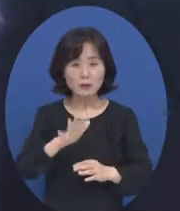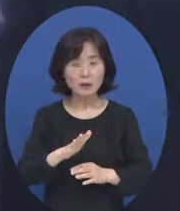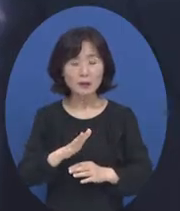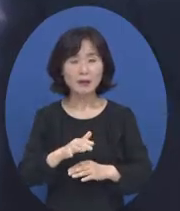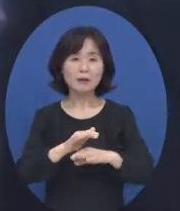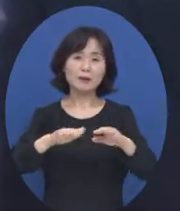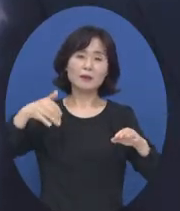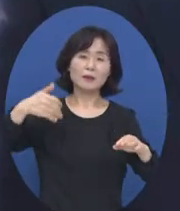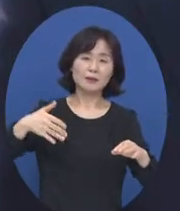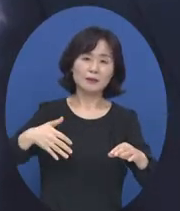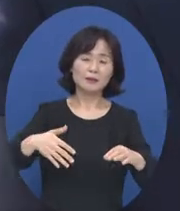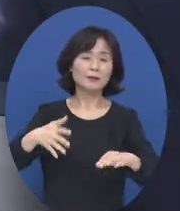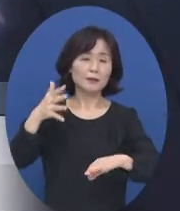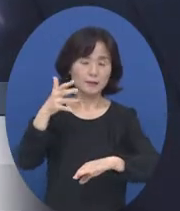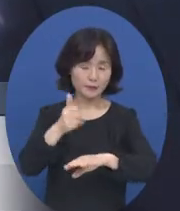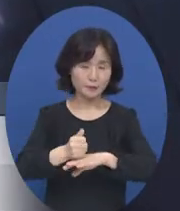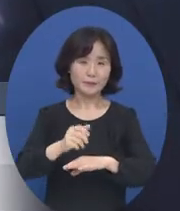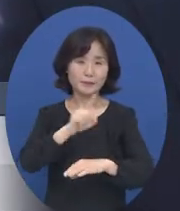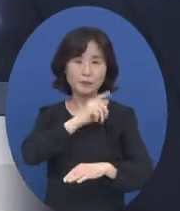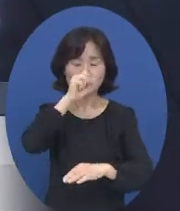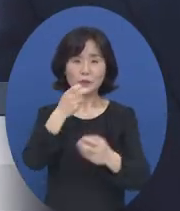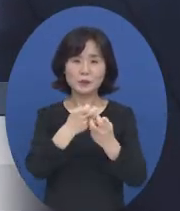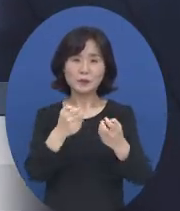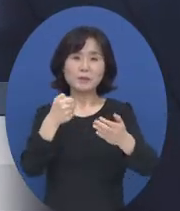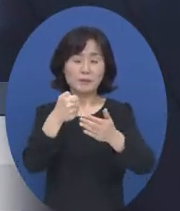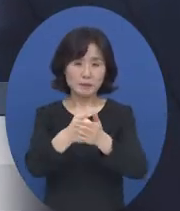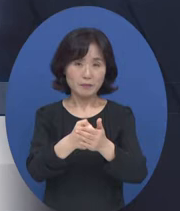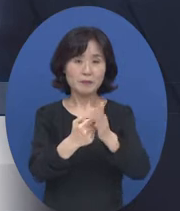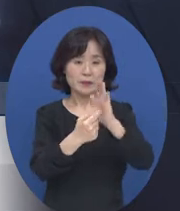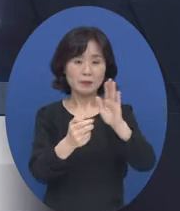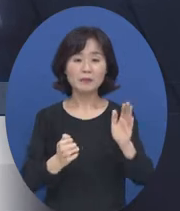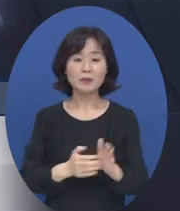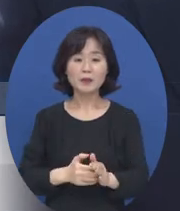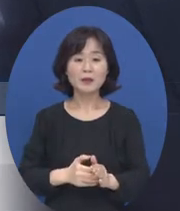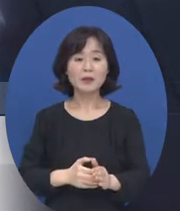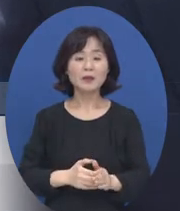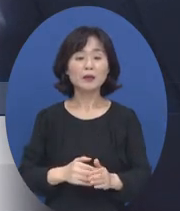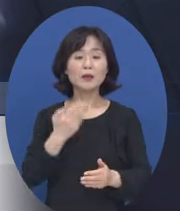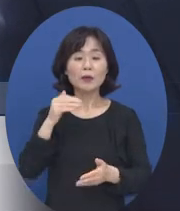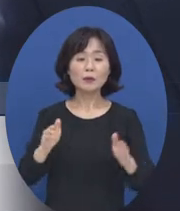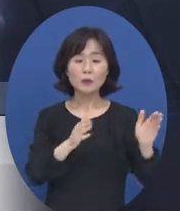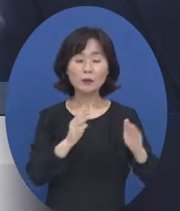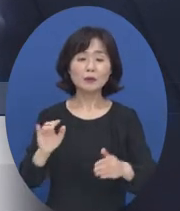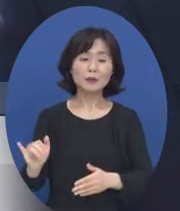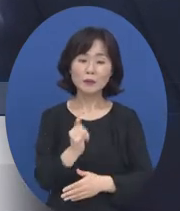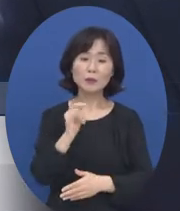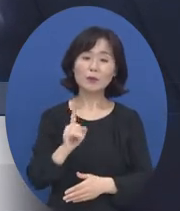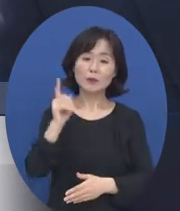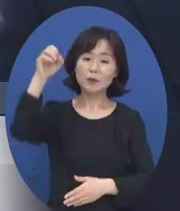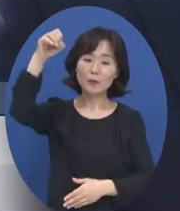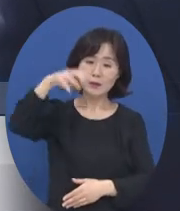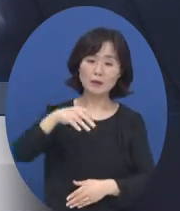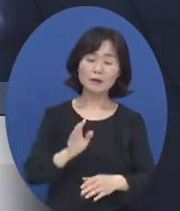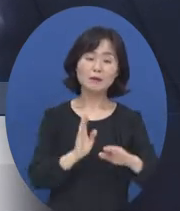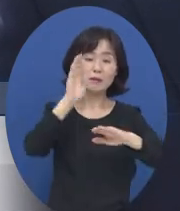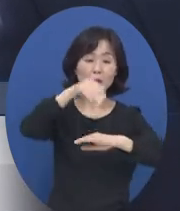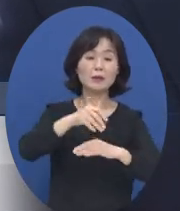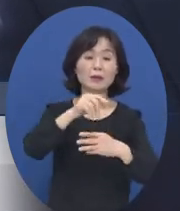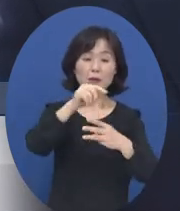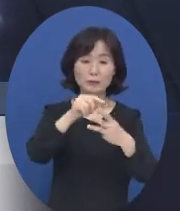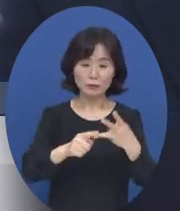했다고 밝혔습니다. 경기도와 김포시, 고양시, 파주시는 오랜 기간 갈등을